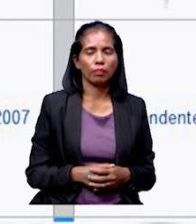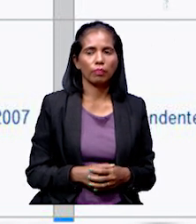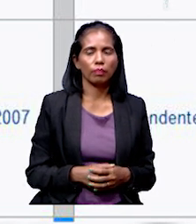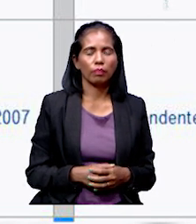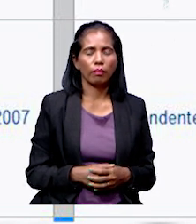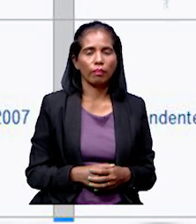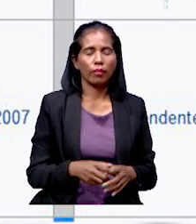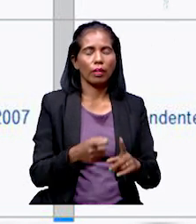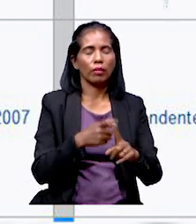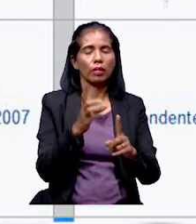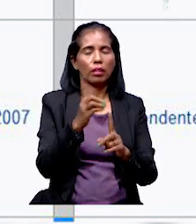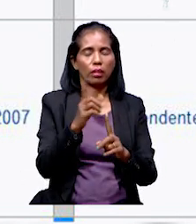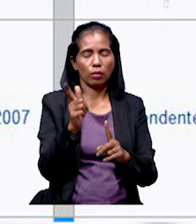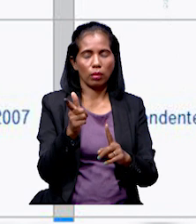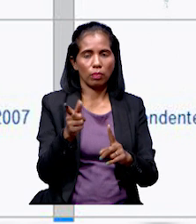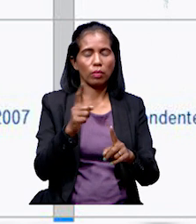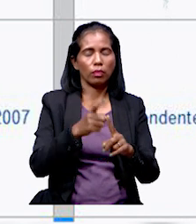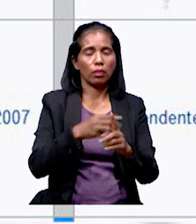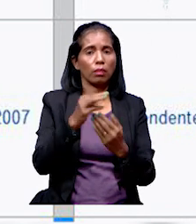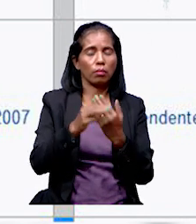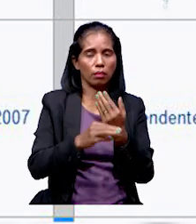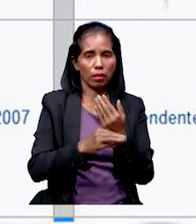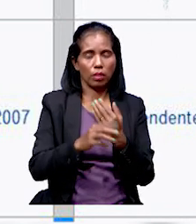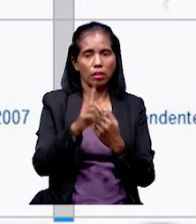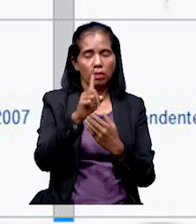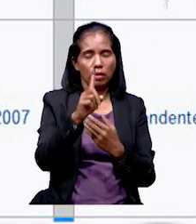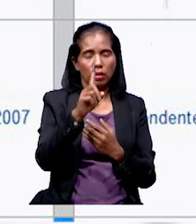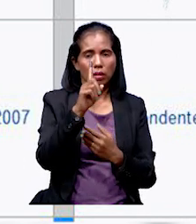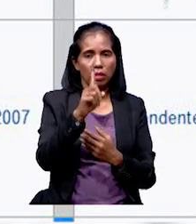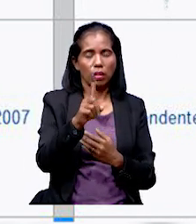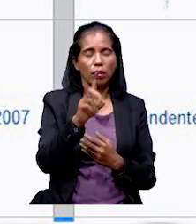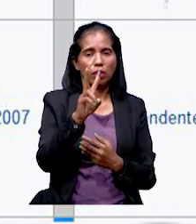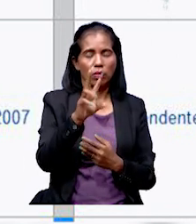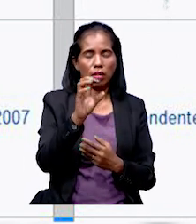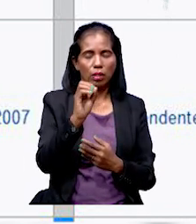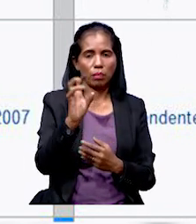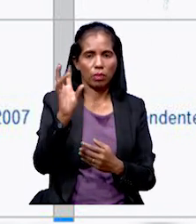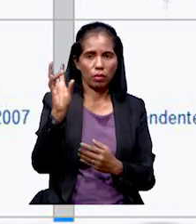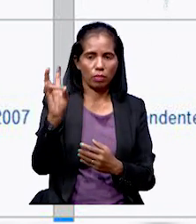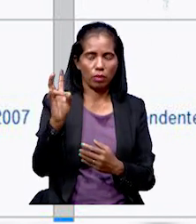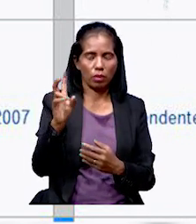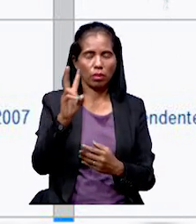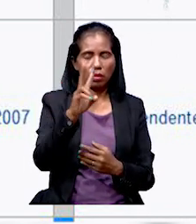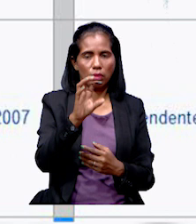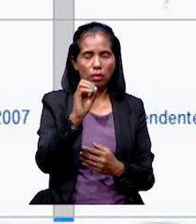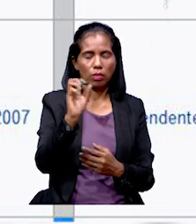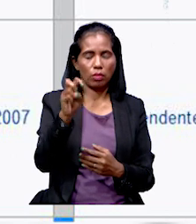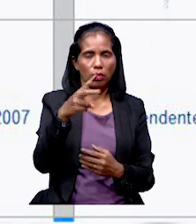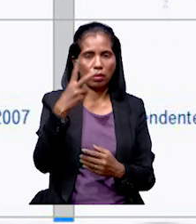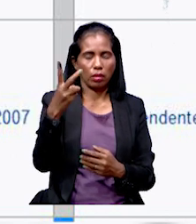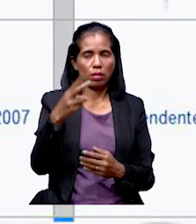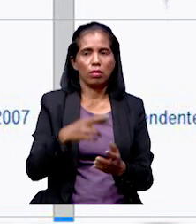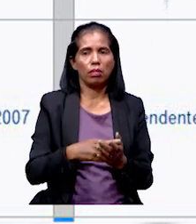Husi lorong ruanulu fulang mayu tina rihun rua hitu, to lorong ruanulu fulang mayu tina rihun rua sanu resin rua, J. Manuel Ramos